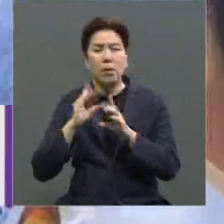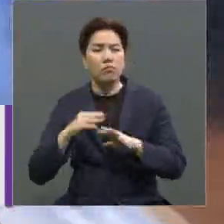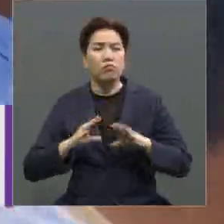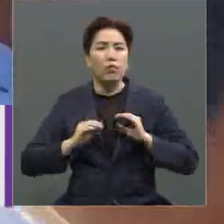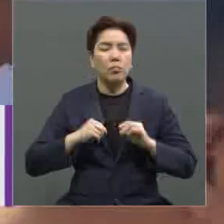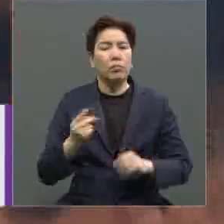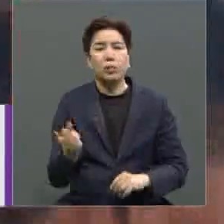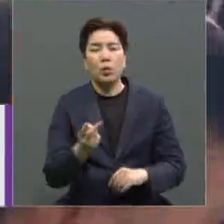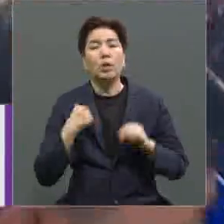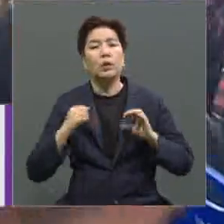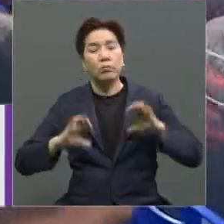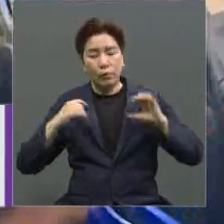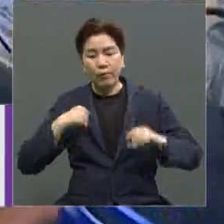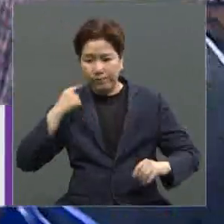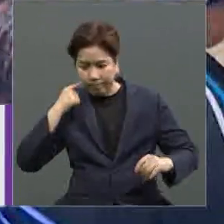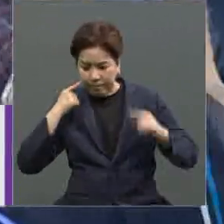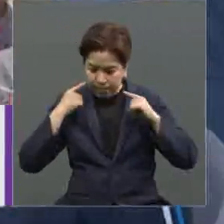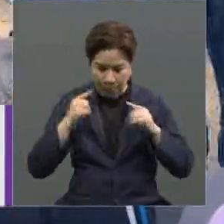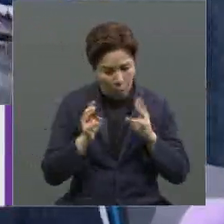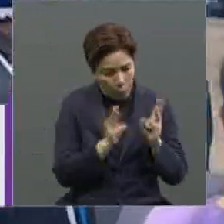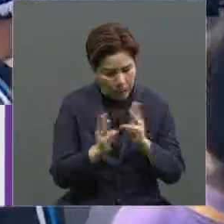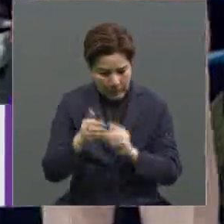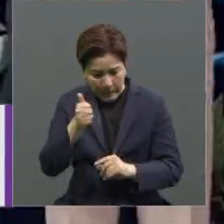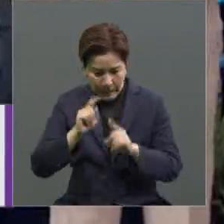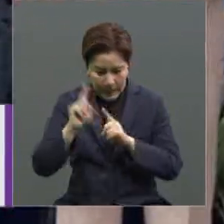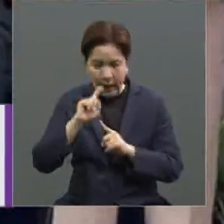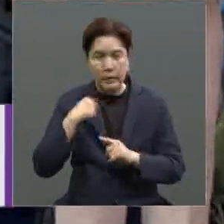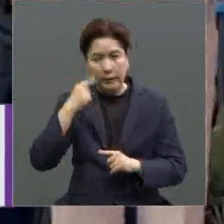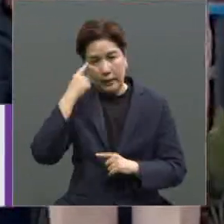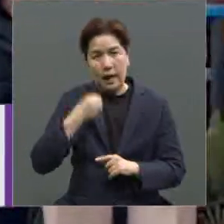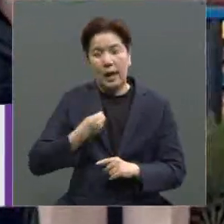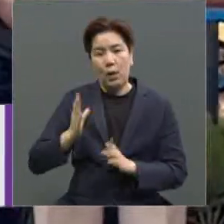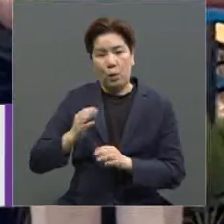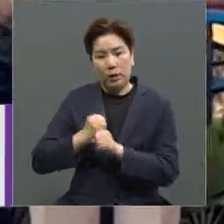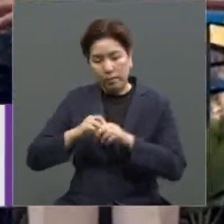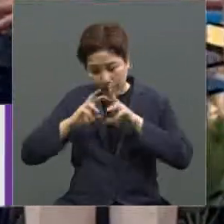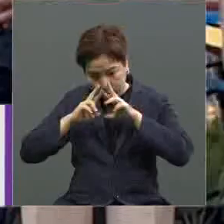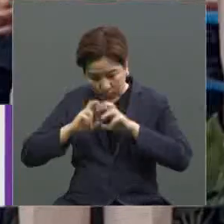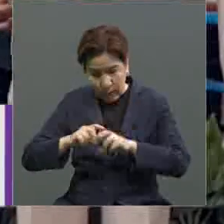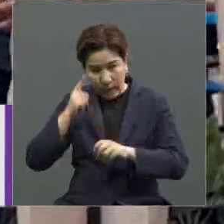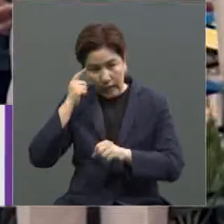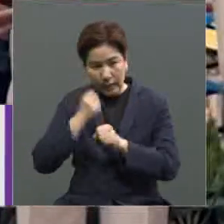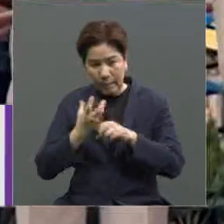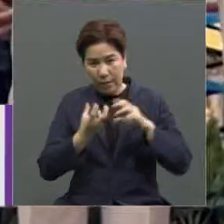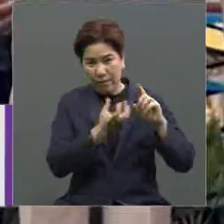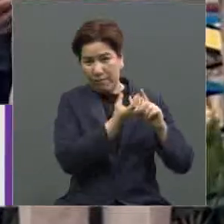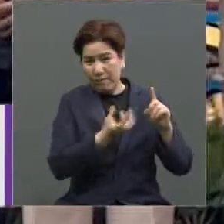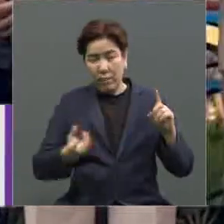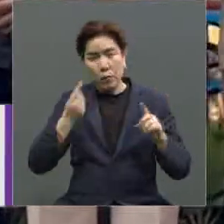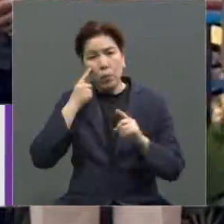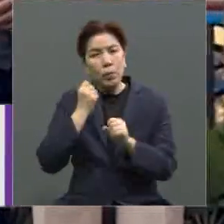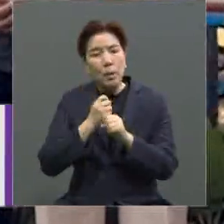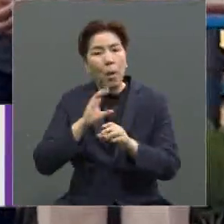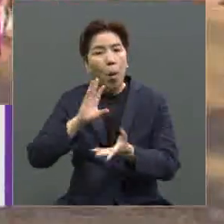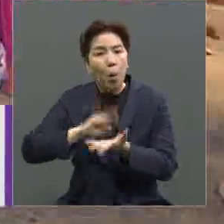านแต่ว่ารัฐบาลเองก็ต้องหาทางออกที่ดีที่สุดเบื้องต้นนะครับได้ให้คณะทำงานไปศึกษาการสร้างกระเช้ารวบรวมข้อมูลผ